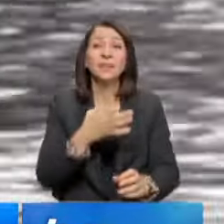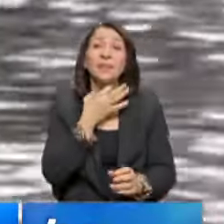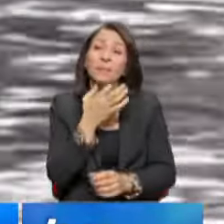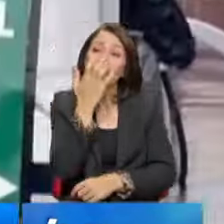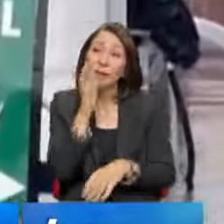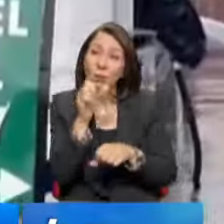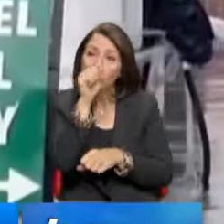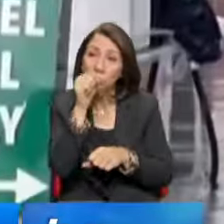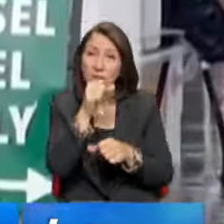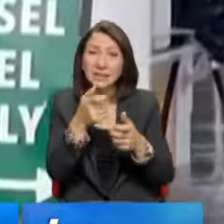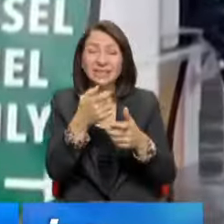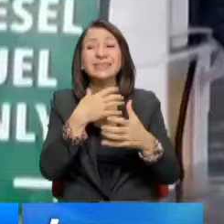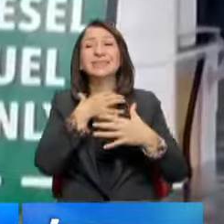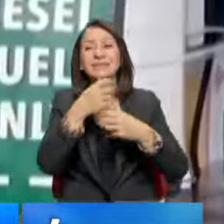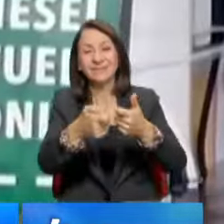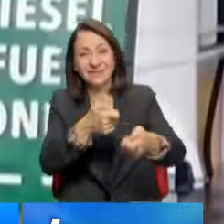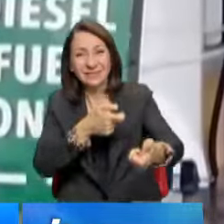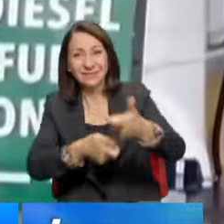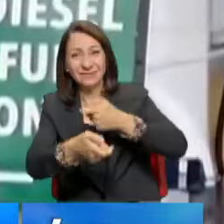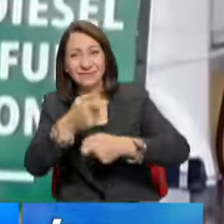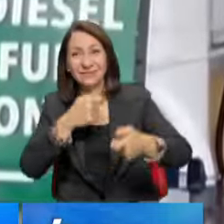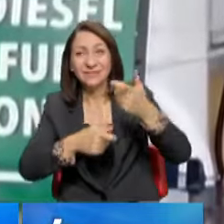Çaresizce bekleyen domuzu halat yardımıyla kurtaranlar, Milton kasırgasının